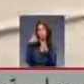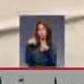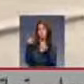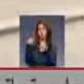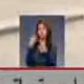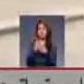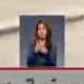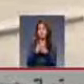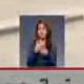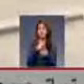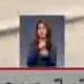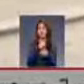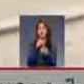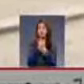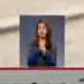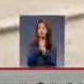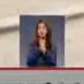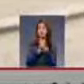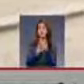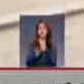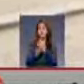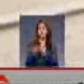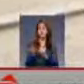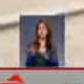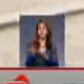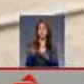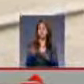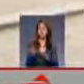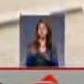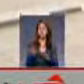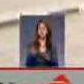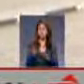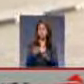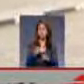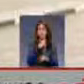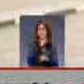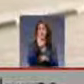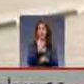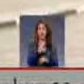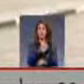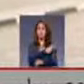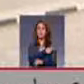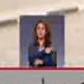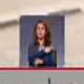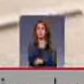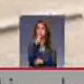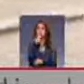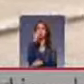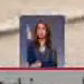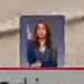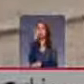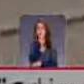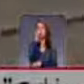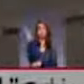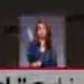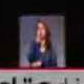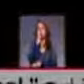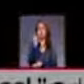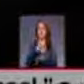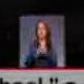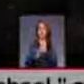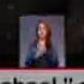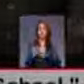دلوقتي معظم الشوارع الرئيسيه ما بيكونش فيها اي عسكري مرور، يعني طب هم كانوا فين؟ بيبقى